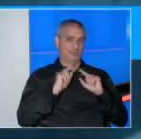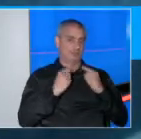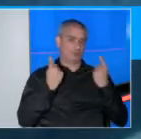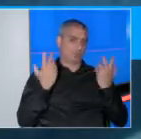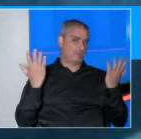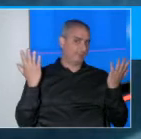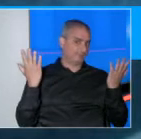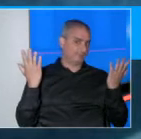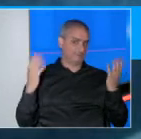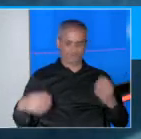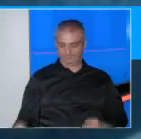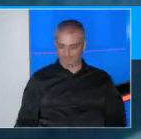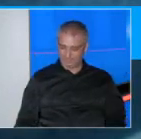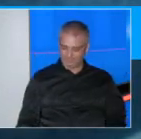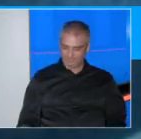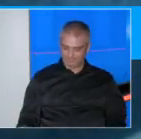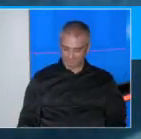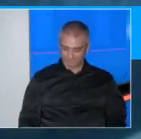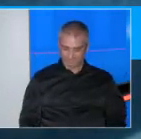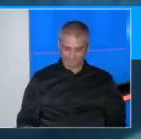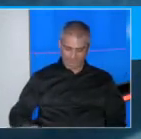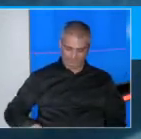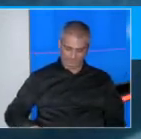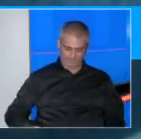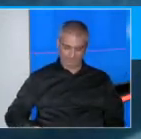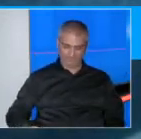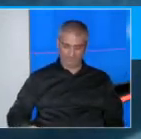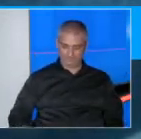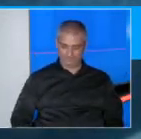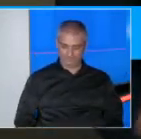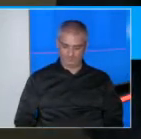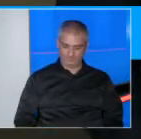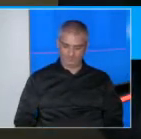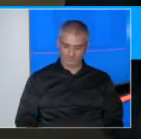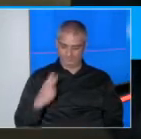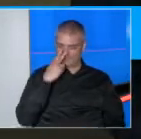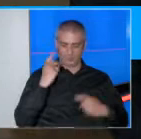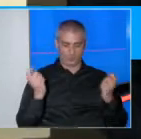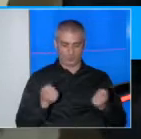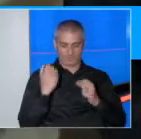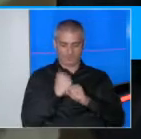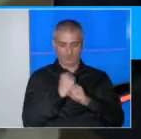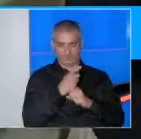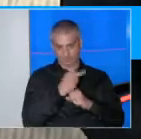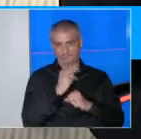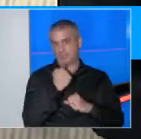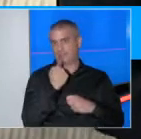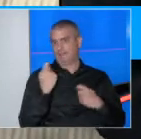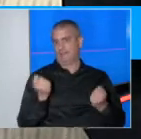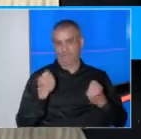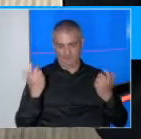כן. אז בוא נדבר על הסגנונות האלה, בכל זאת אתה יועץ אסטרטגי. ראינו את הקמפיין שהתנהל כאן, צריך לומר